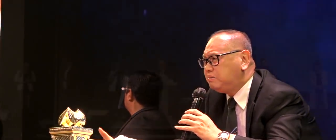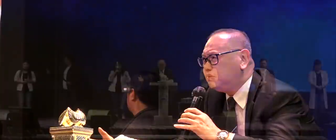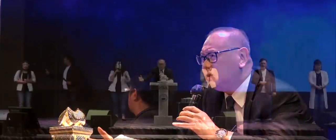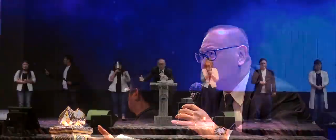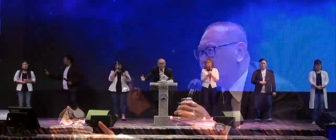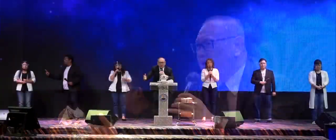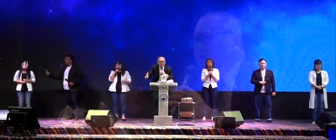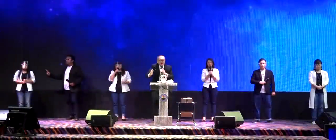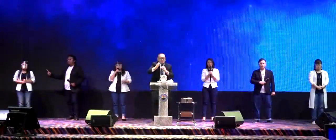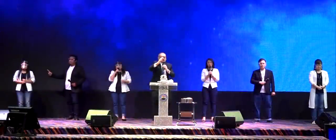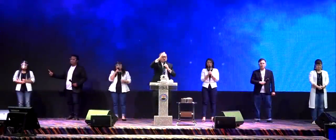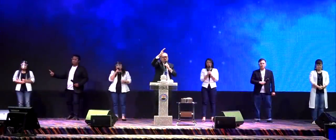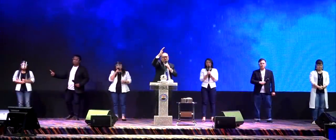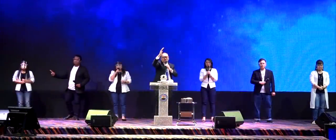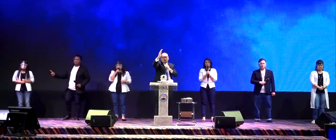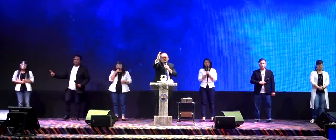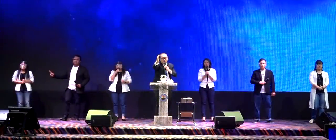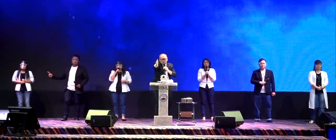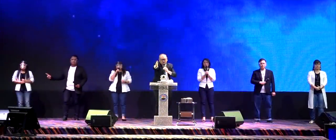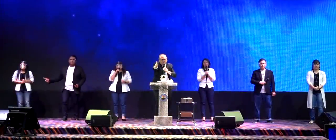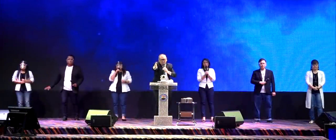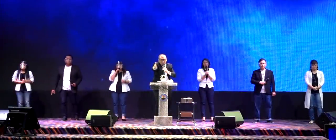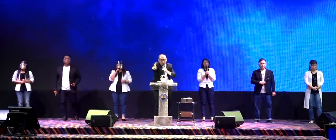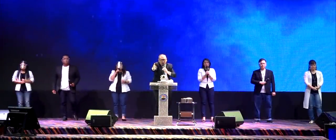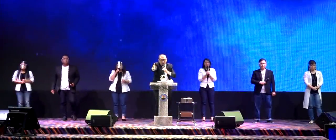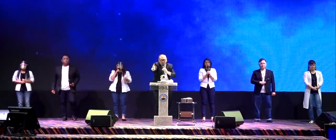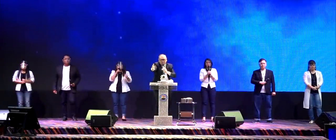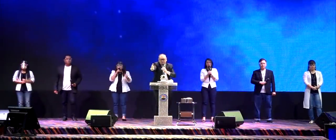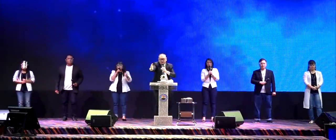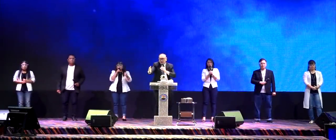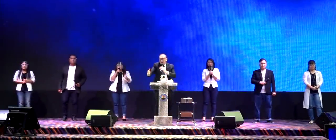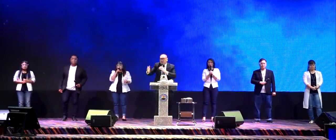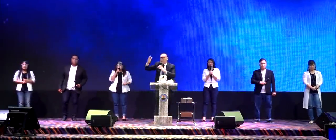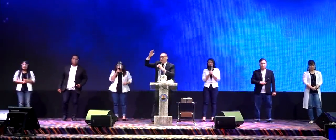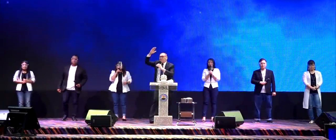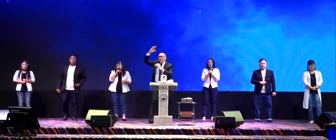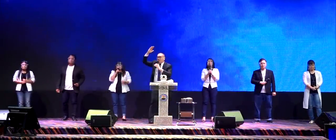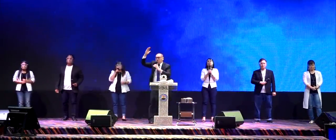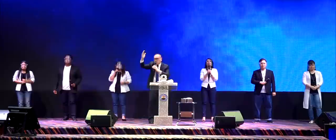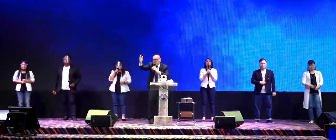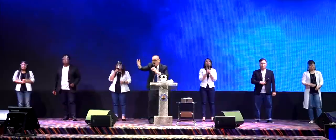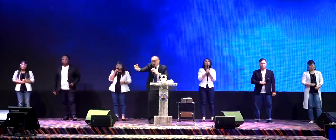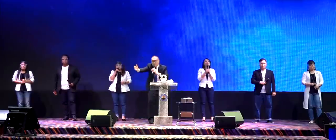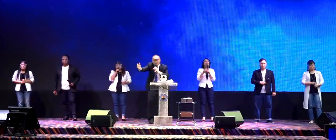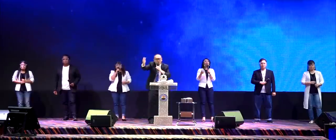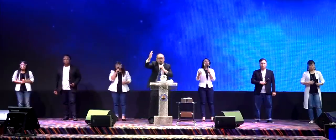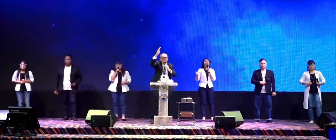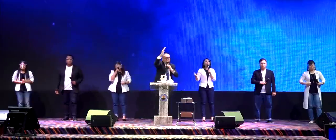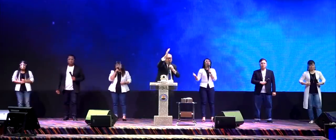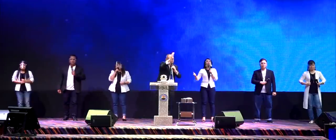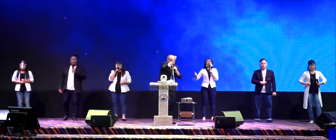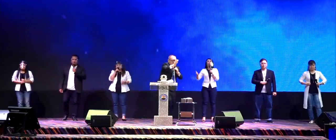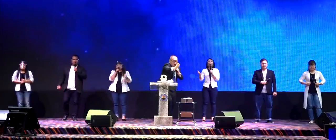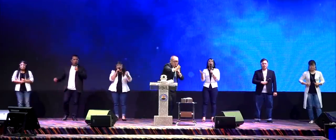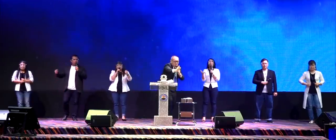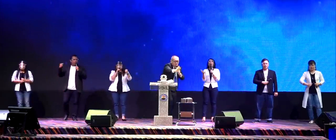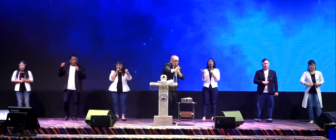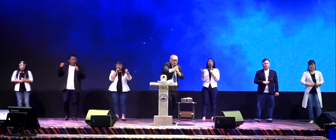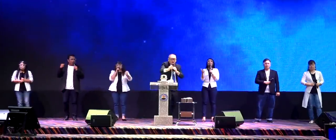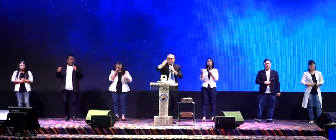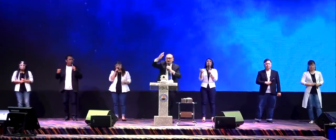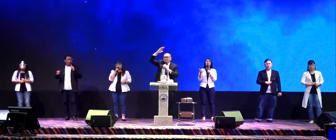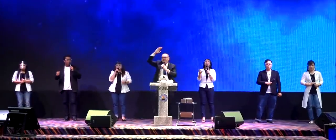baik. Amen. Yang mensejahterakan saudara lebih baik. Yang membawa saudara kepada rumput yang hijau.